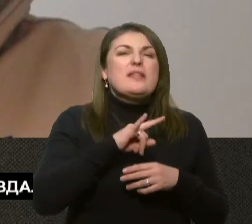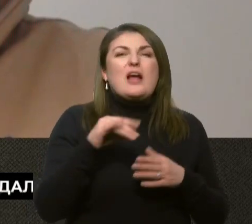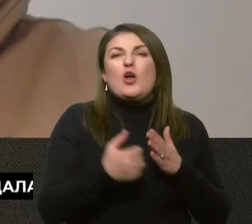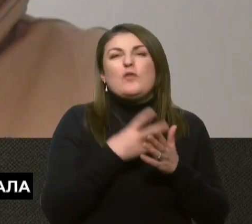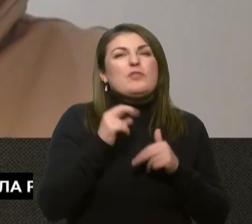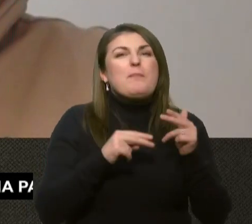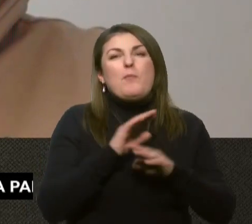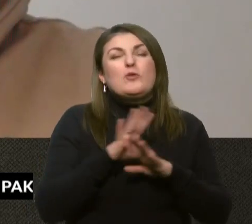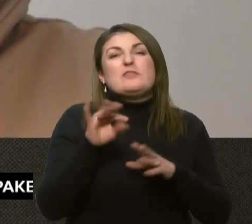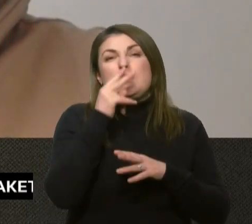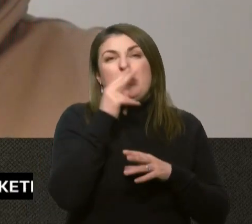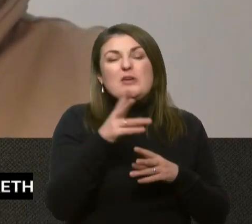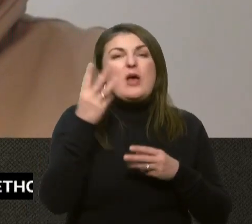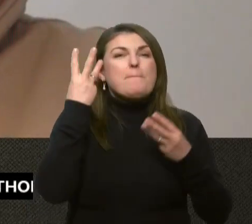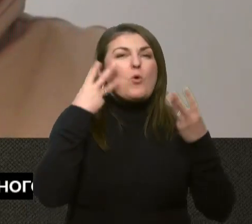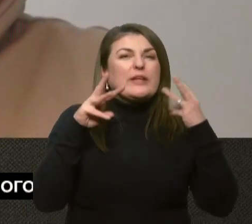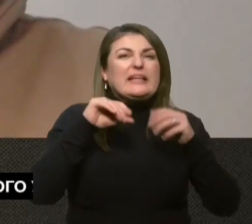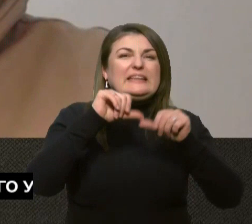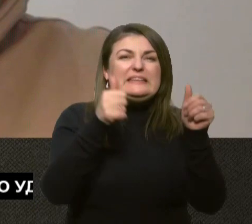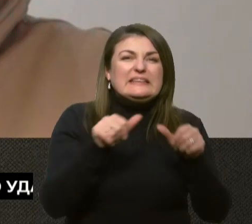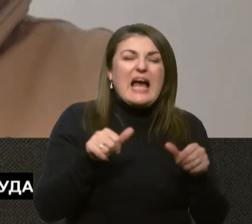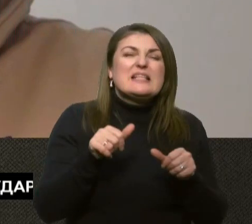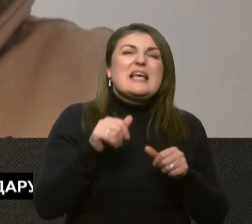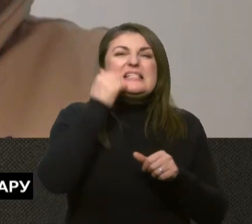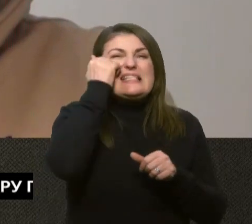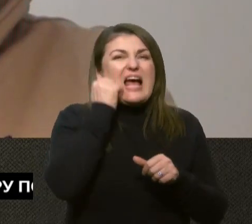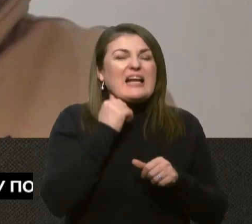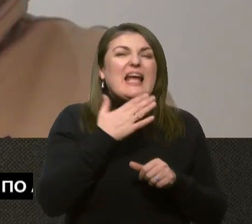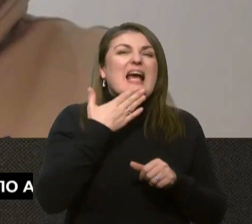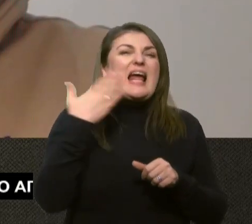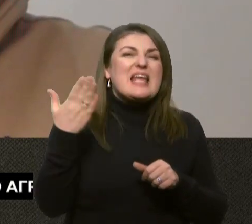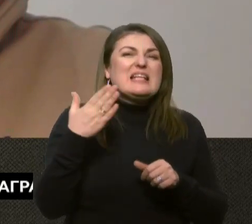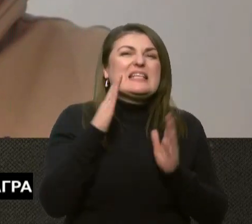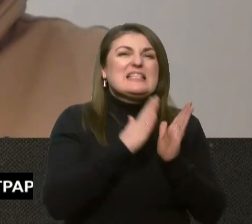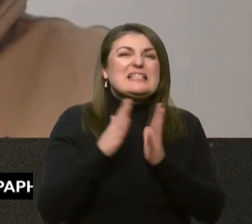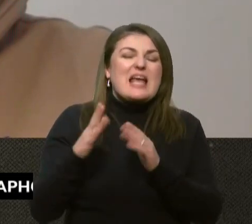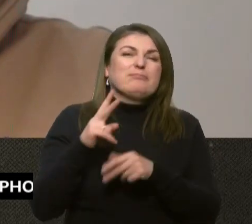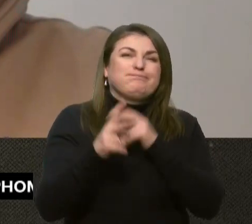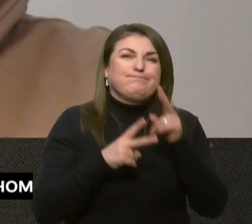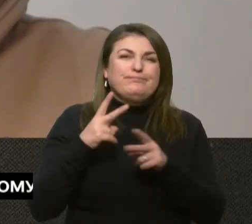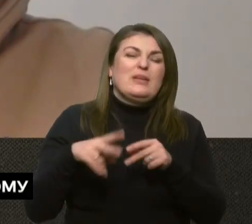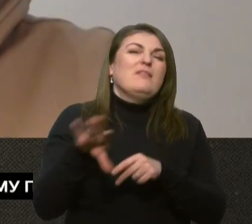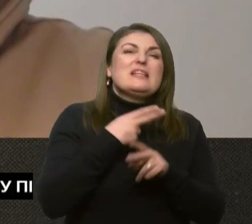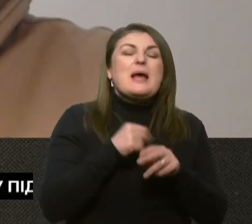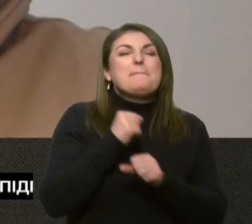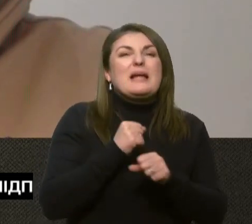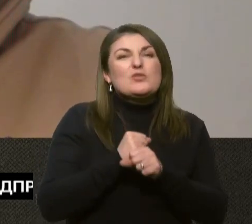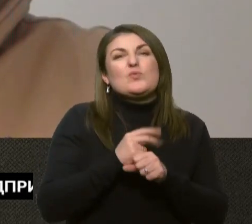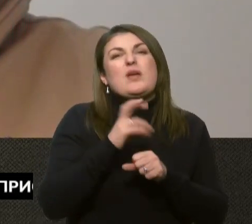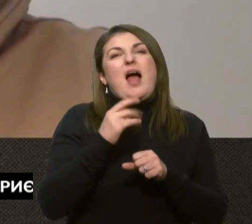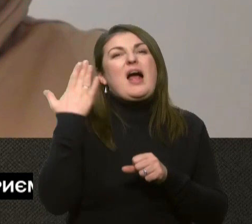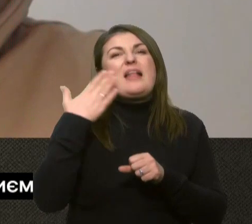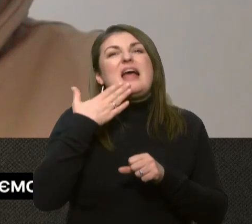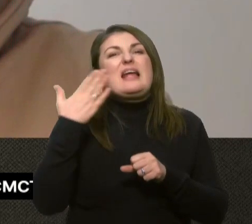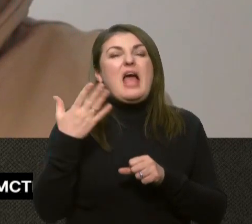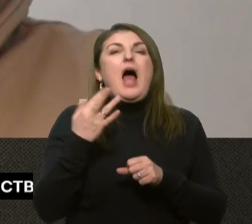Все, що ми бачимо, це модернізація старих радянських систем. І, тобто, все це працює ще на, як то кажуть, Анатолій, радянській